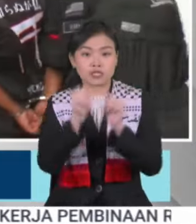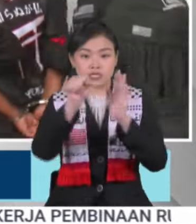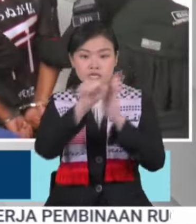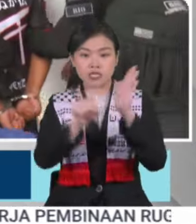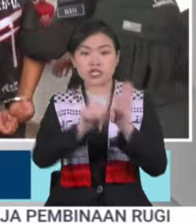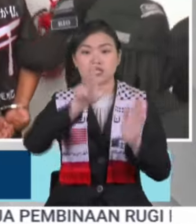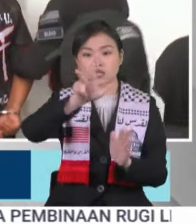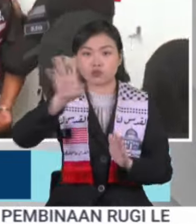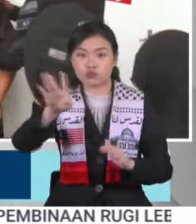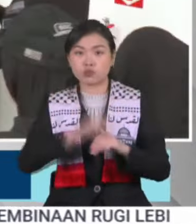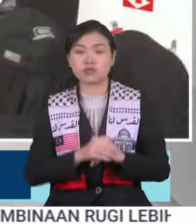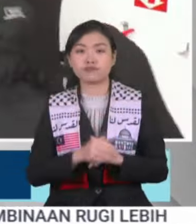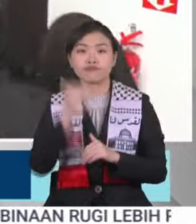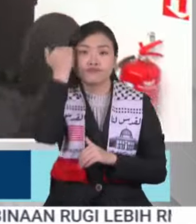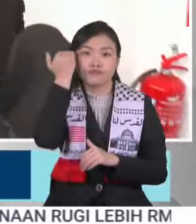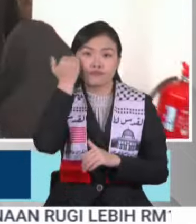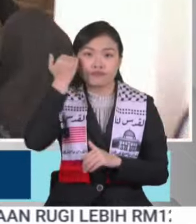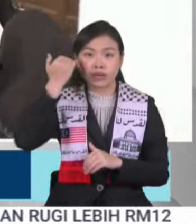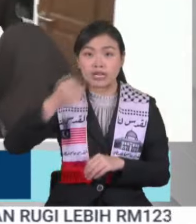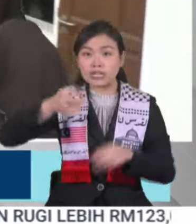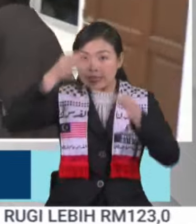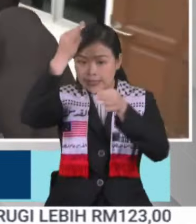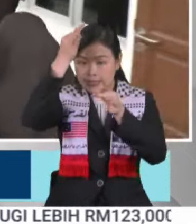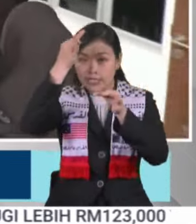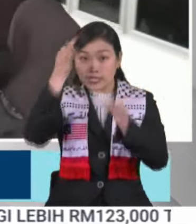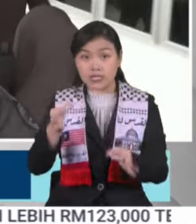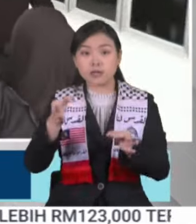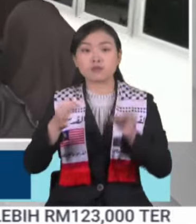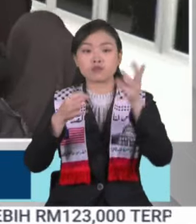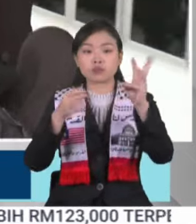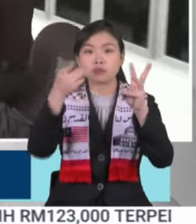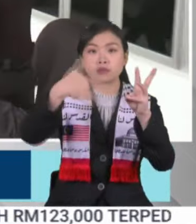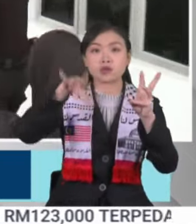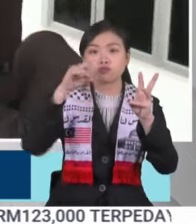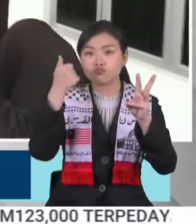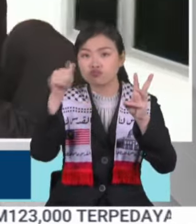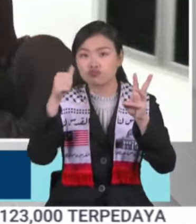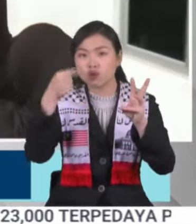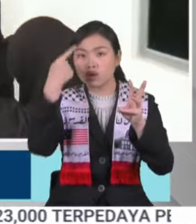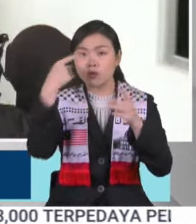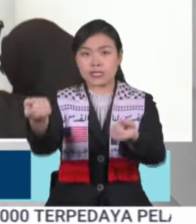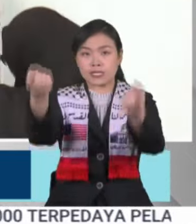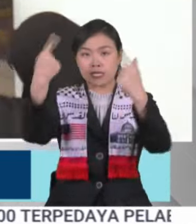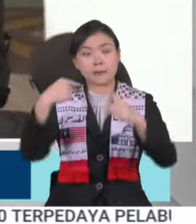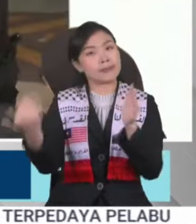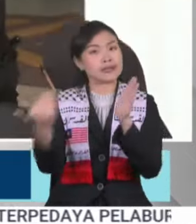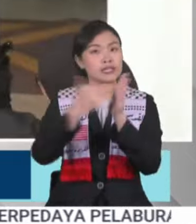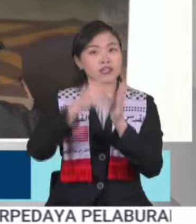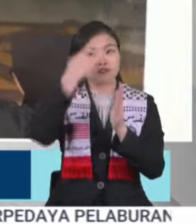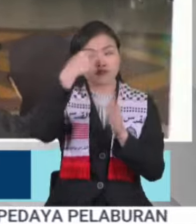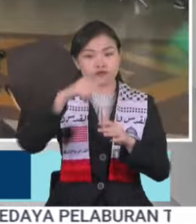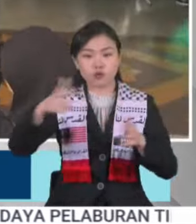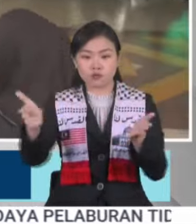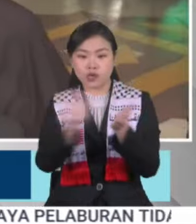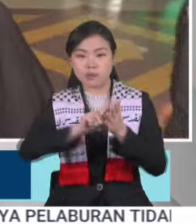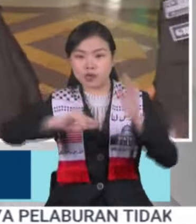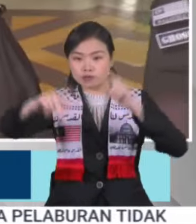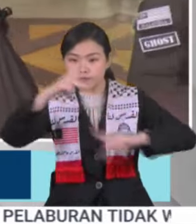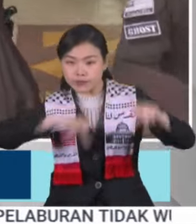Kanun Keseksaan. Mahkamah menetapkan 16 Oktober depan untuk sebutan kes bagi laporan kimia dan bedah siasat.